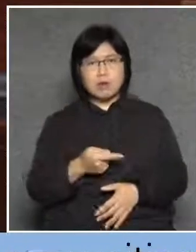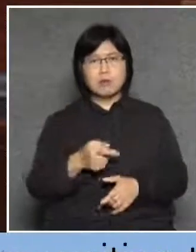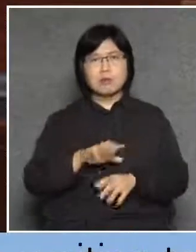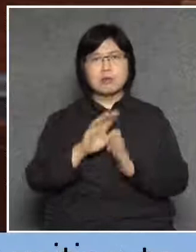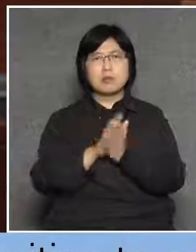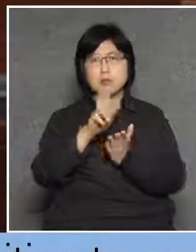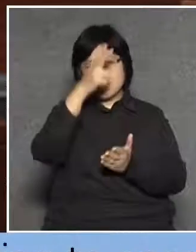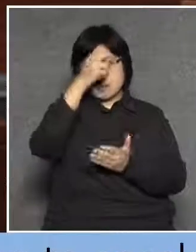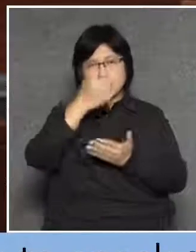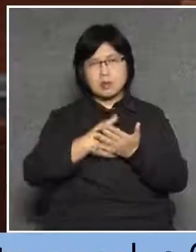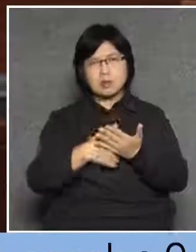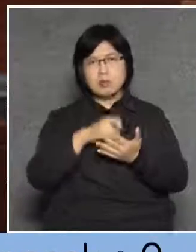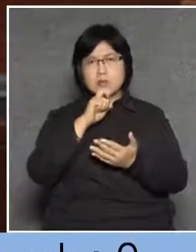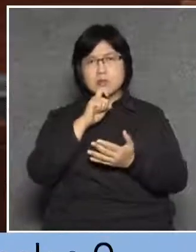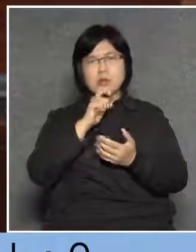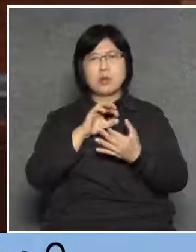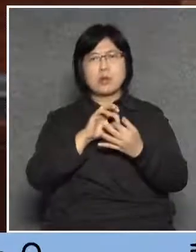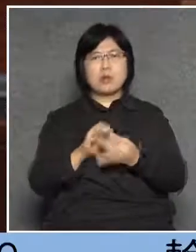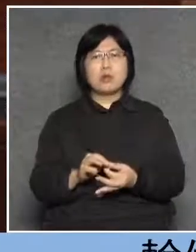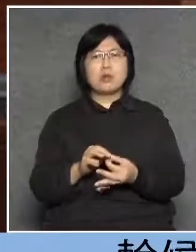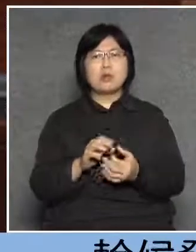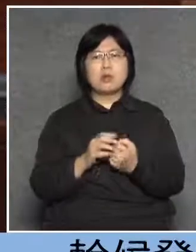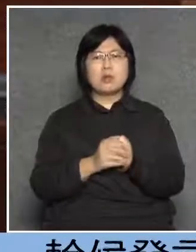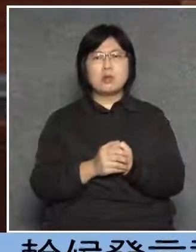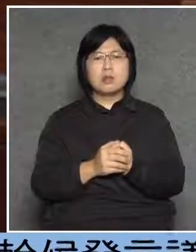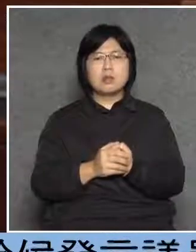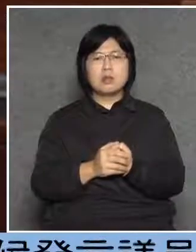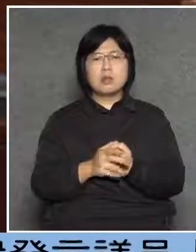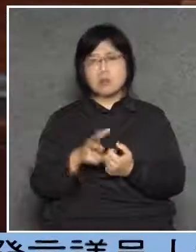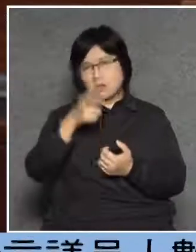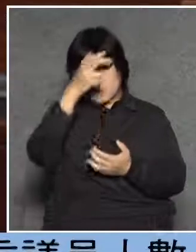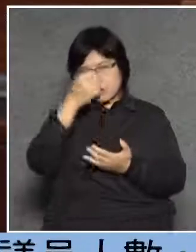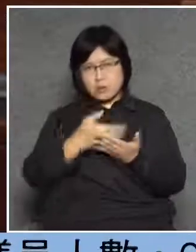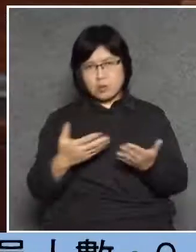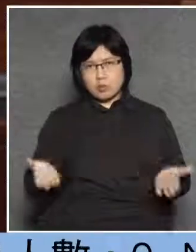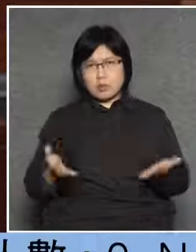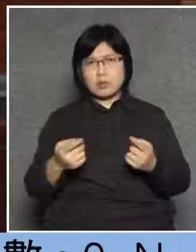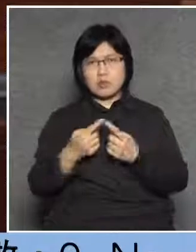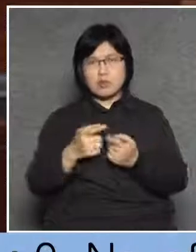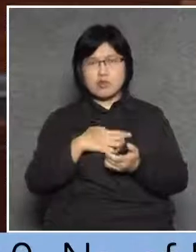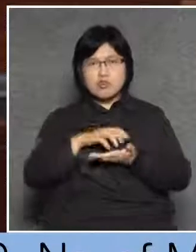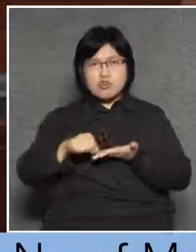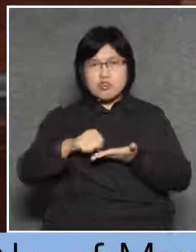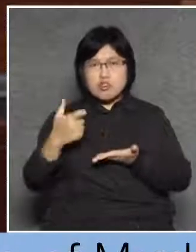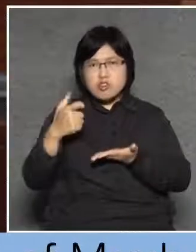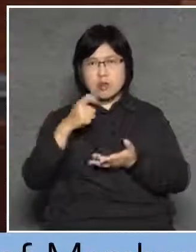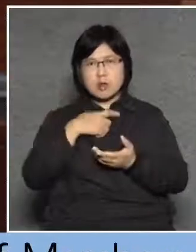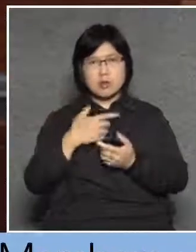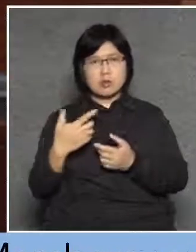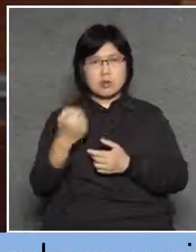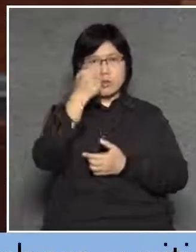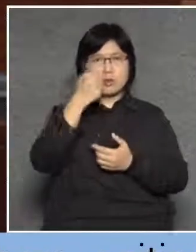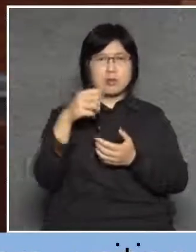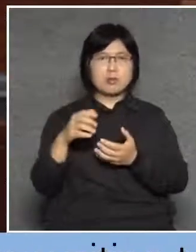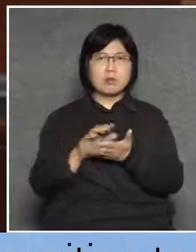策有必然一定嘅關係。因為你呢個政策係鼓勵呢啲人甩水，鼓勵呢啲人濫權，鼓勵呢